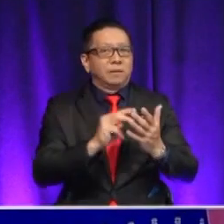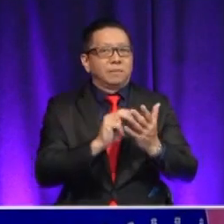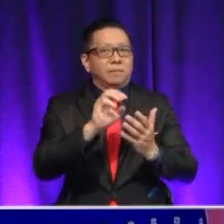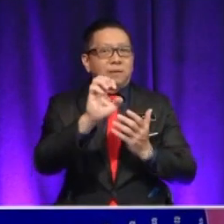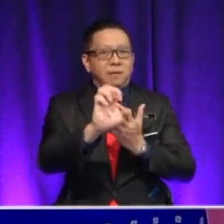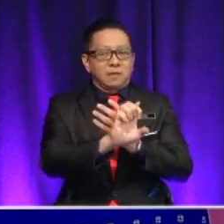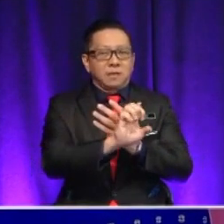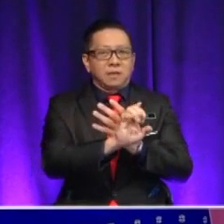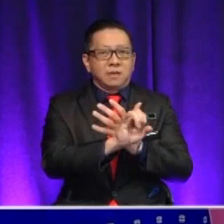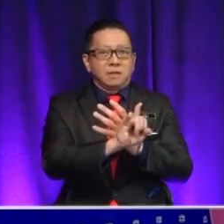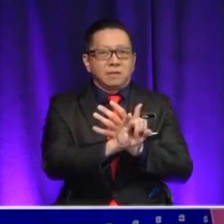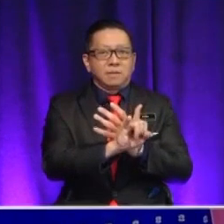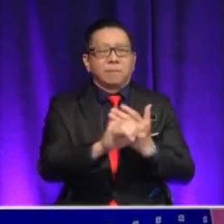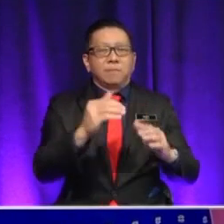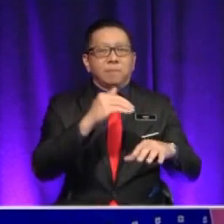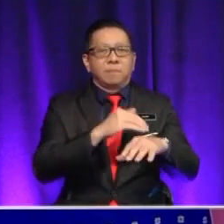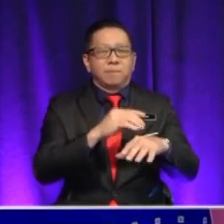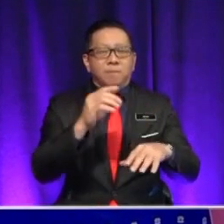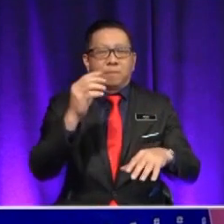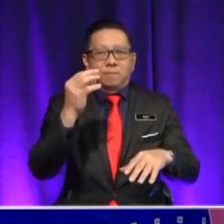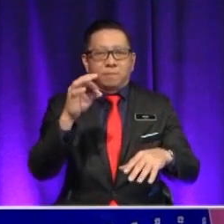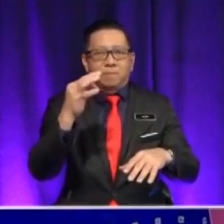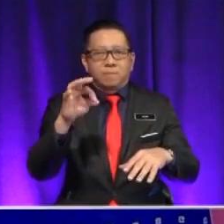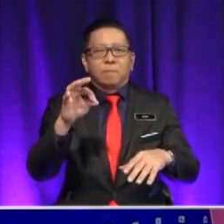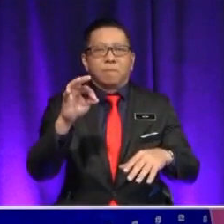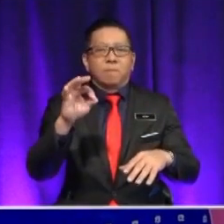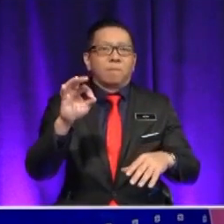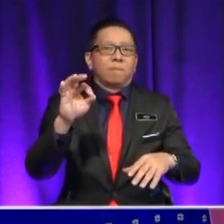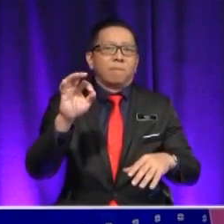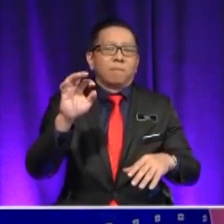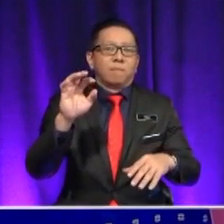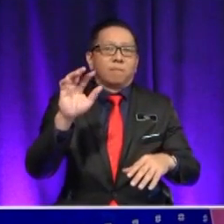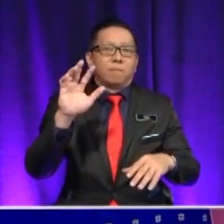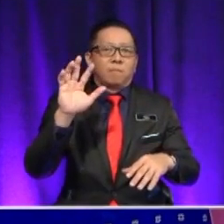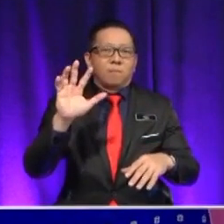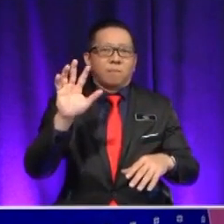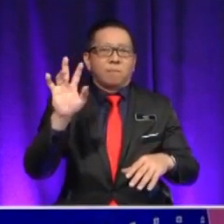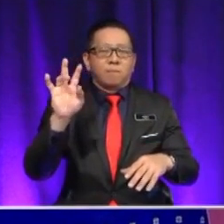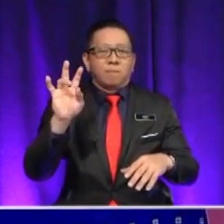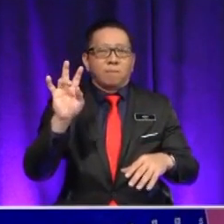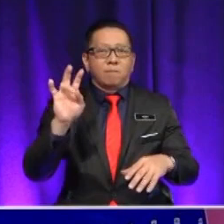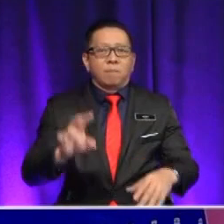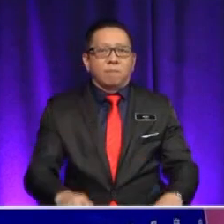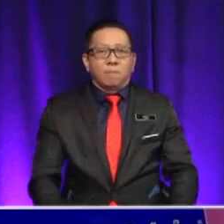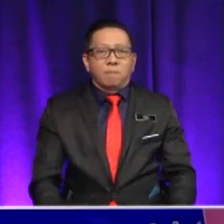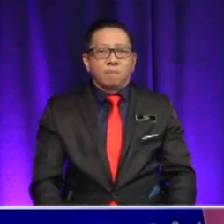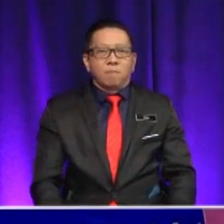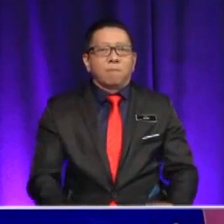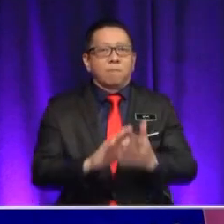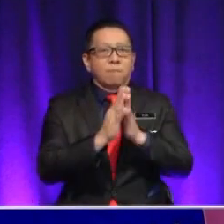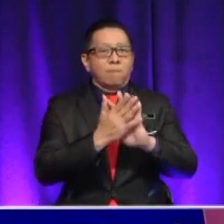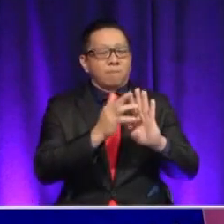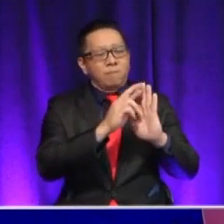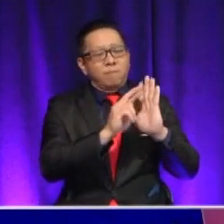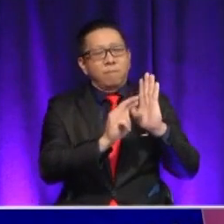13 Mei 1969. Jadi dengan adanya rukun negara, kita dapat menjadi pegangan kepada